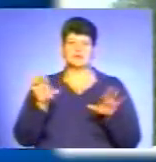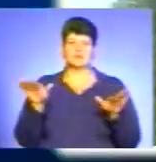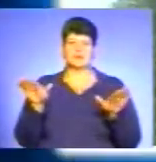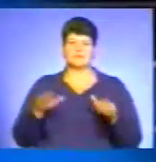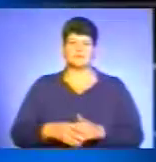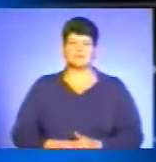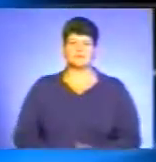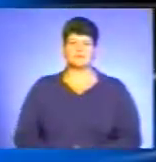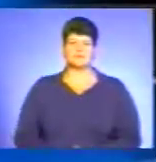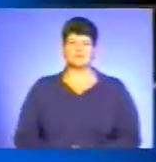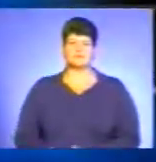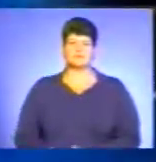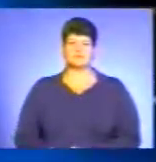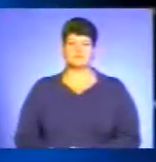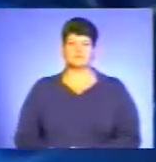Музика